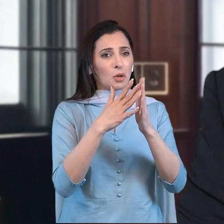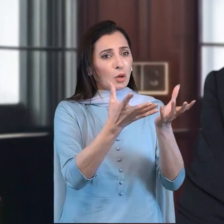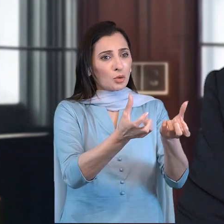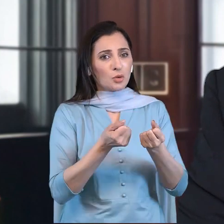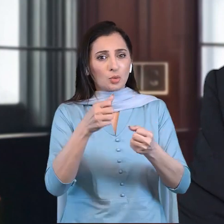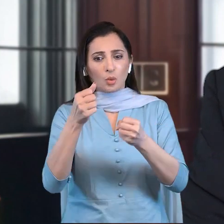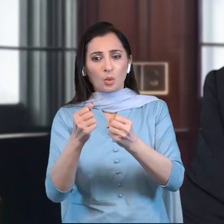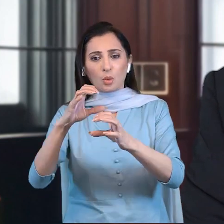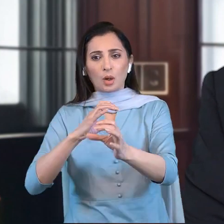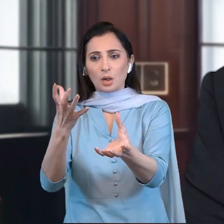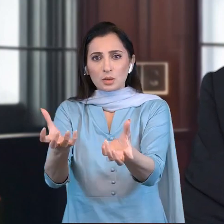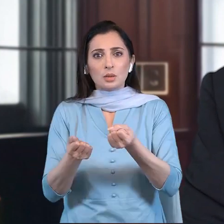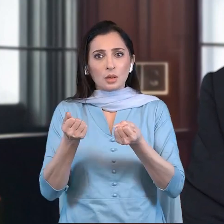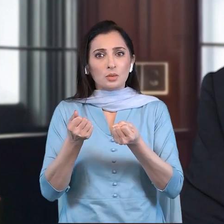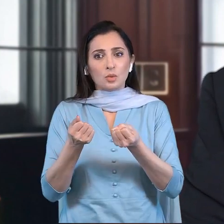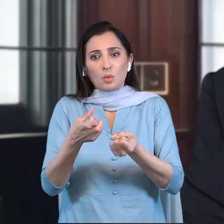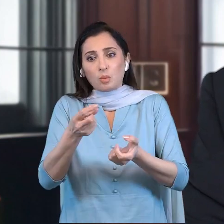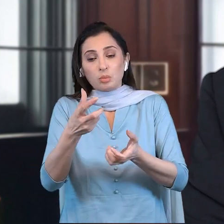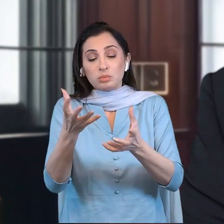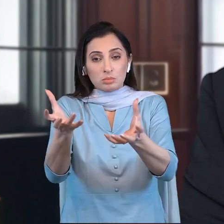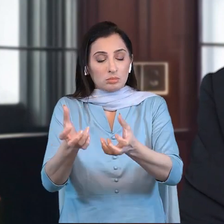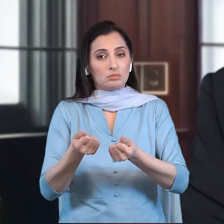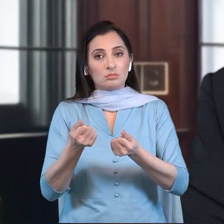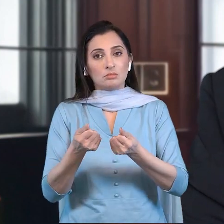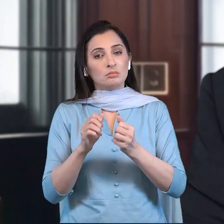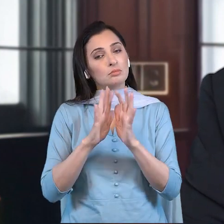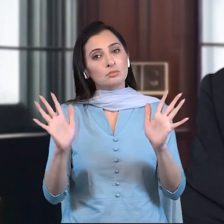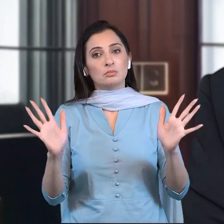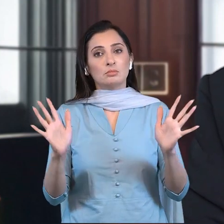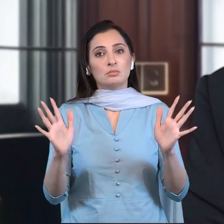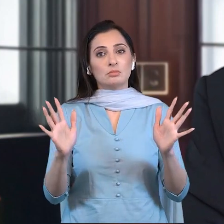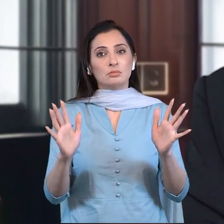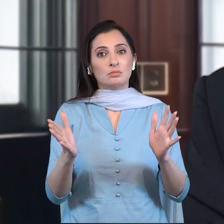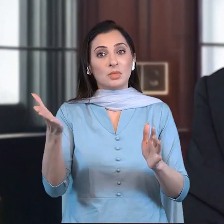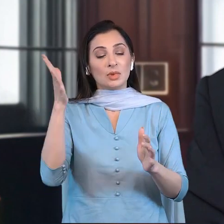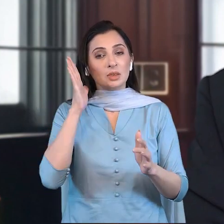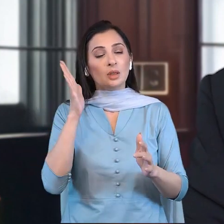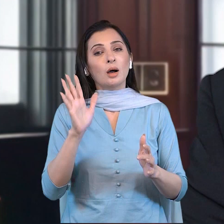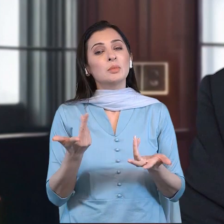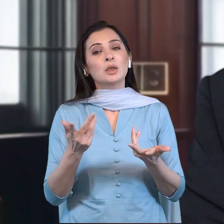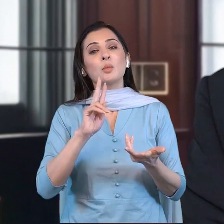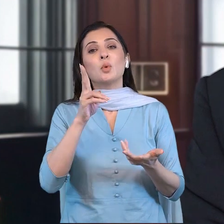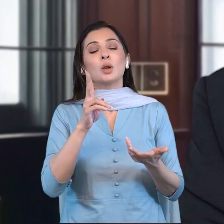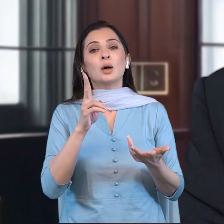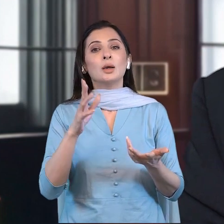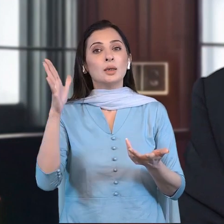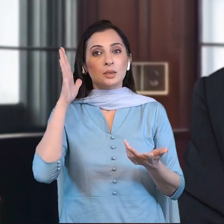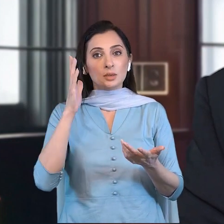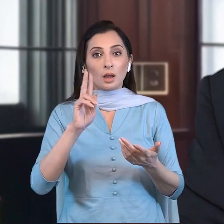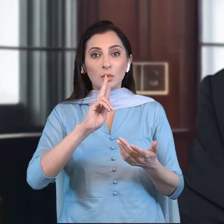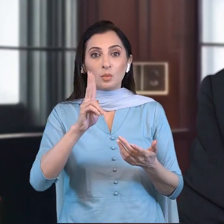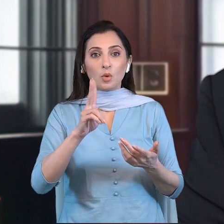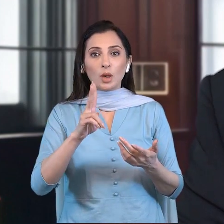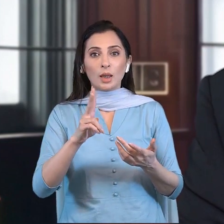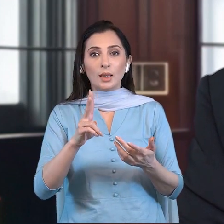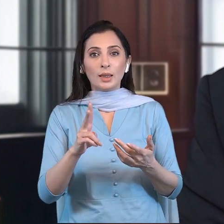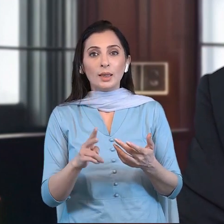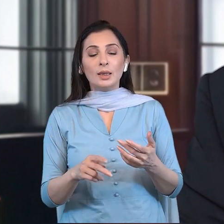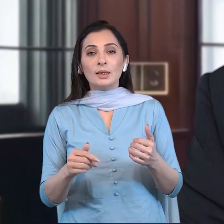دولت. ہم اپنی جو اسلام نے کہا ہے ہم اس کو سے بہت دور ہٹ چکے